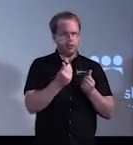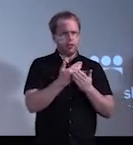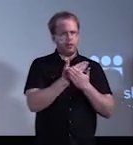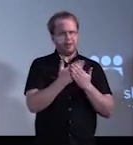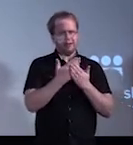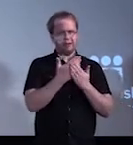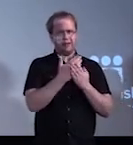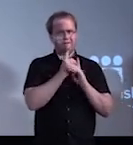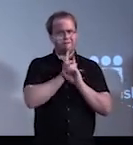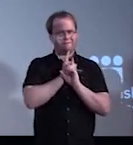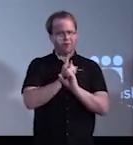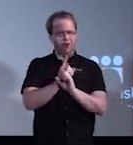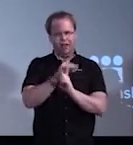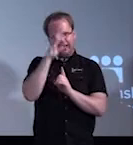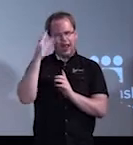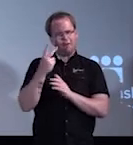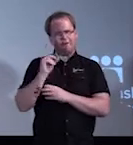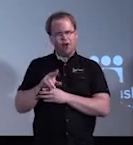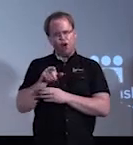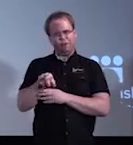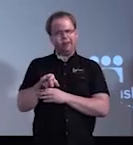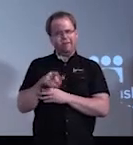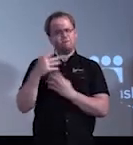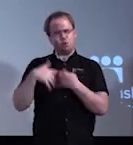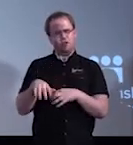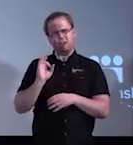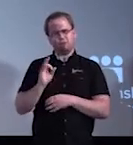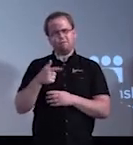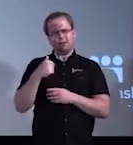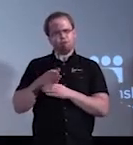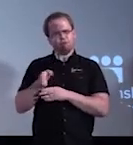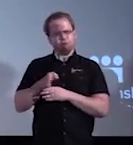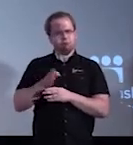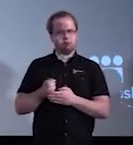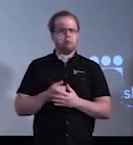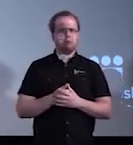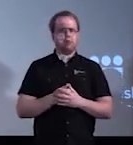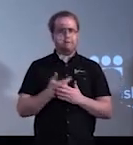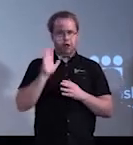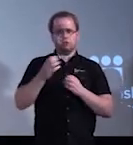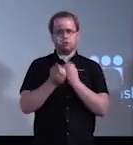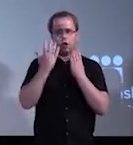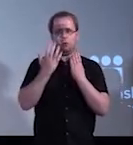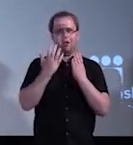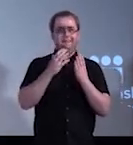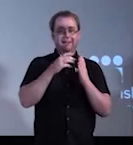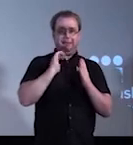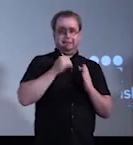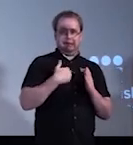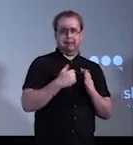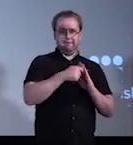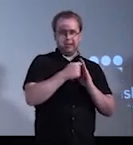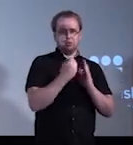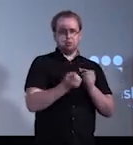inte gå på de gamla vanliga kompisarna. Och det har ju skapat kvinnliga filmskapare som under de